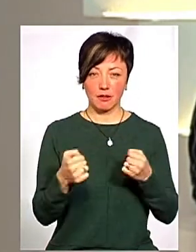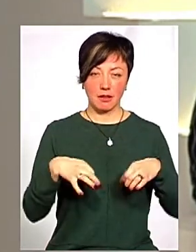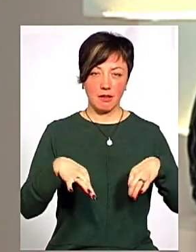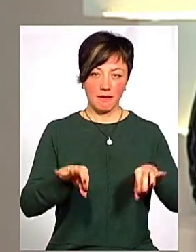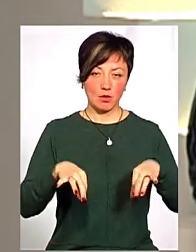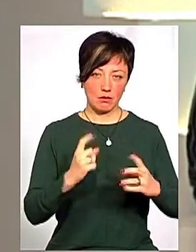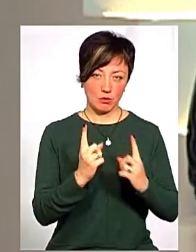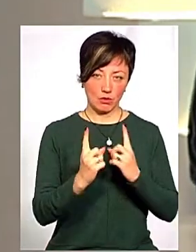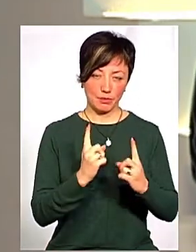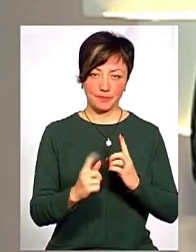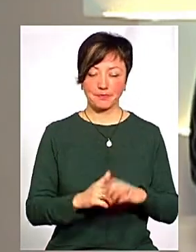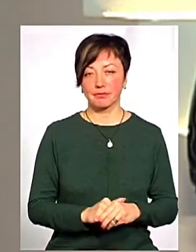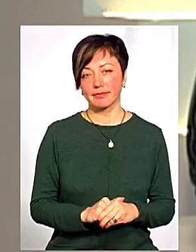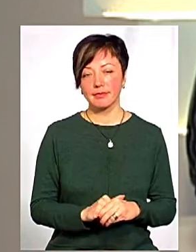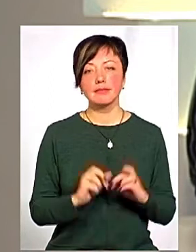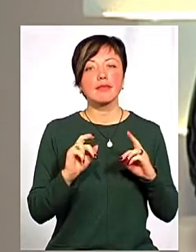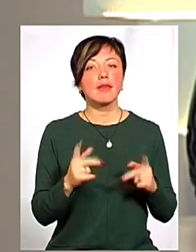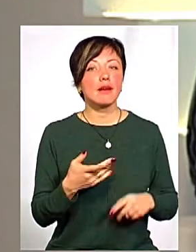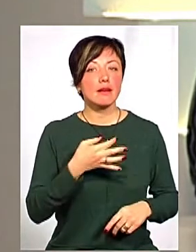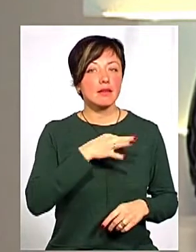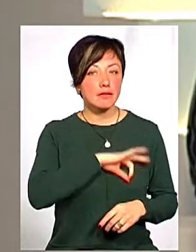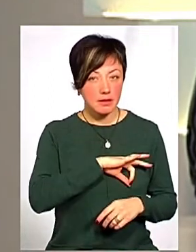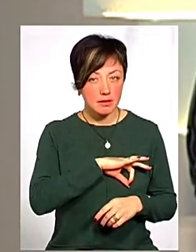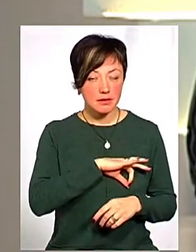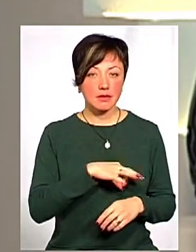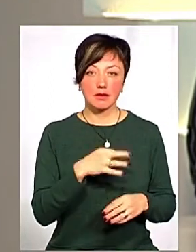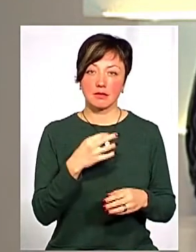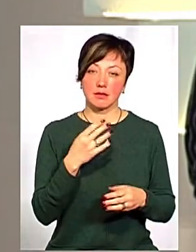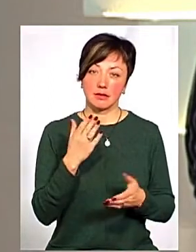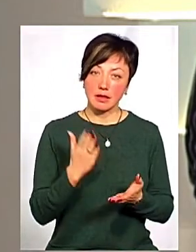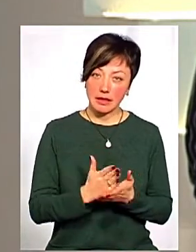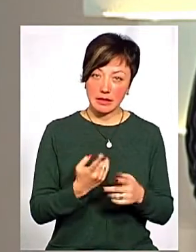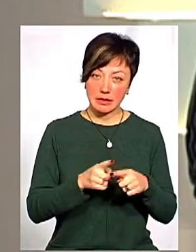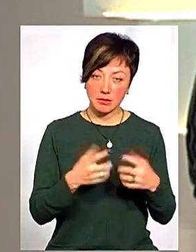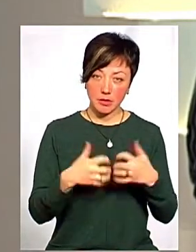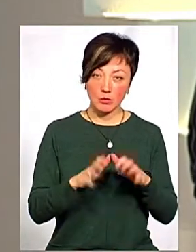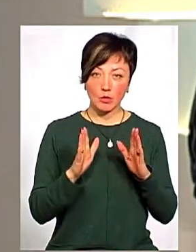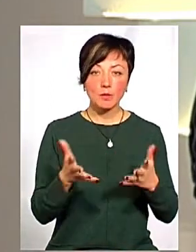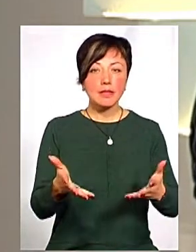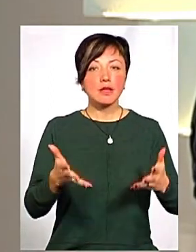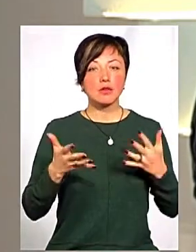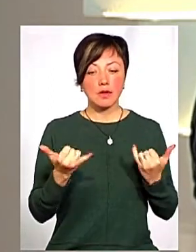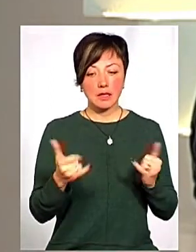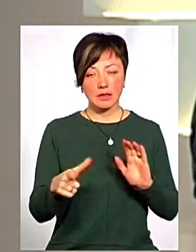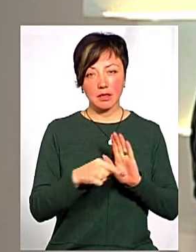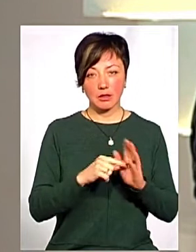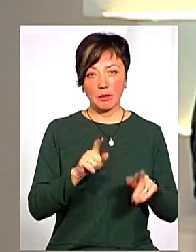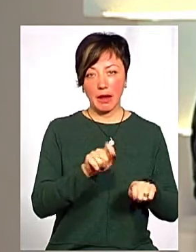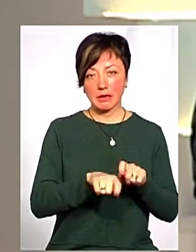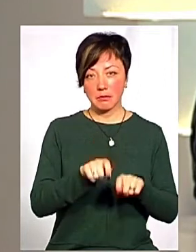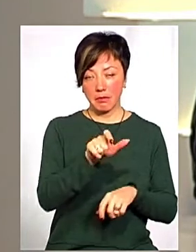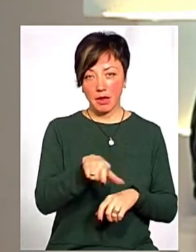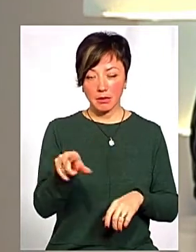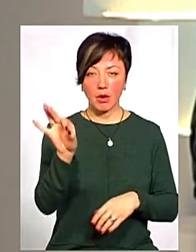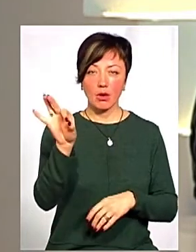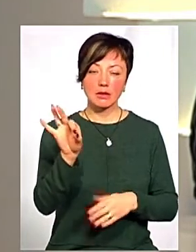швидкості автотранспорту. Наскільки ефективними вони виявились? Будемо з'ясовувати нині з нашими експертами,